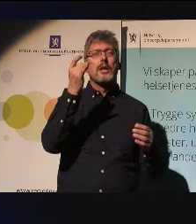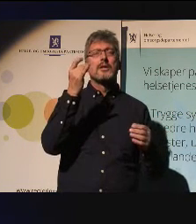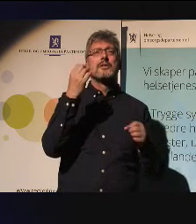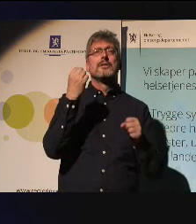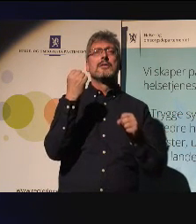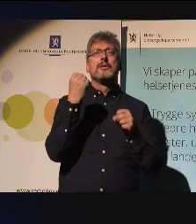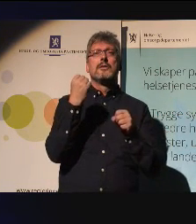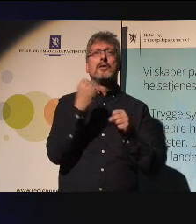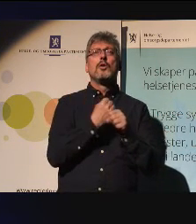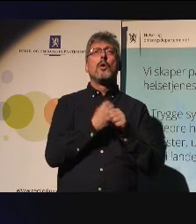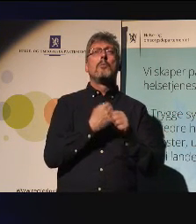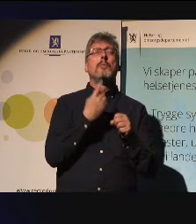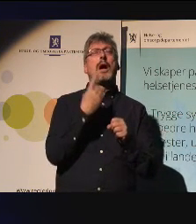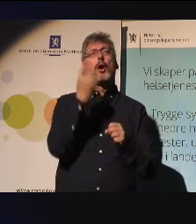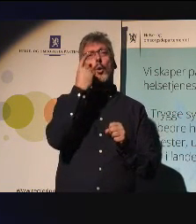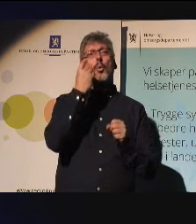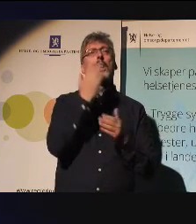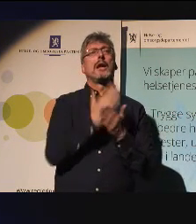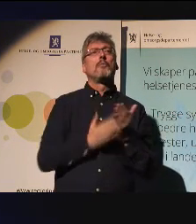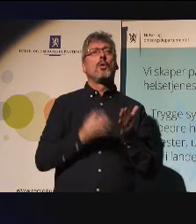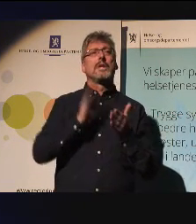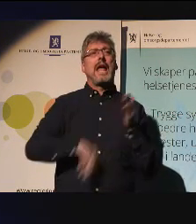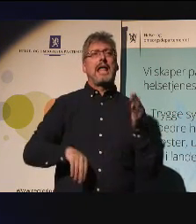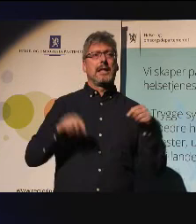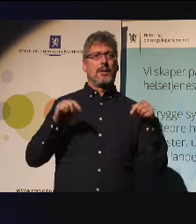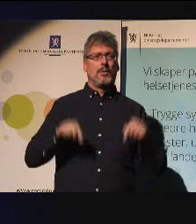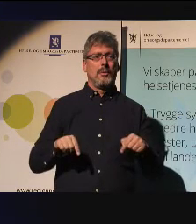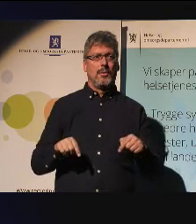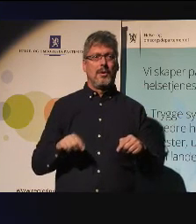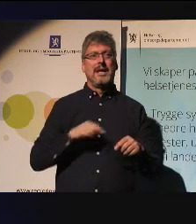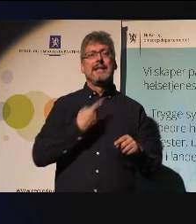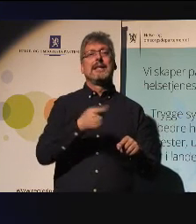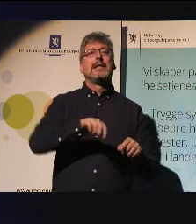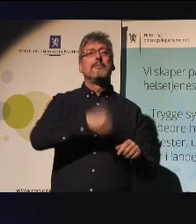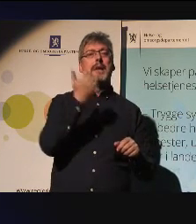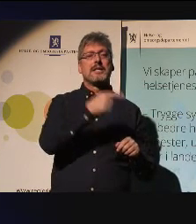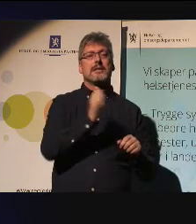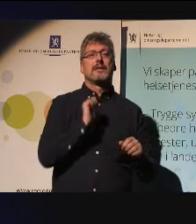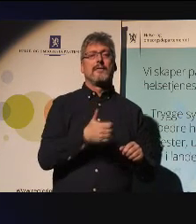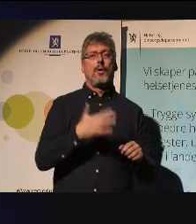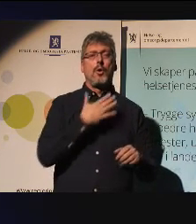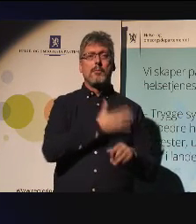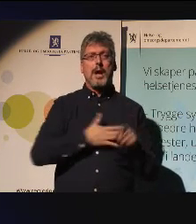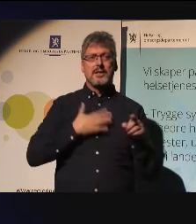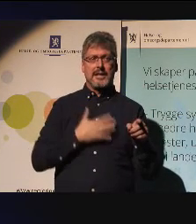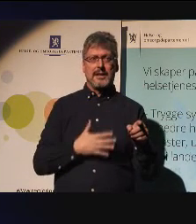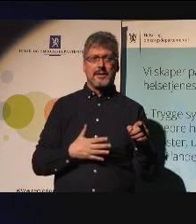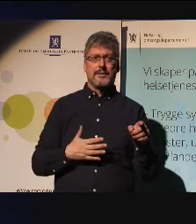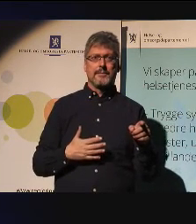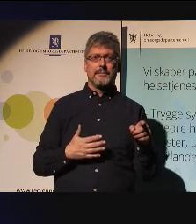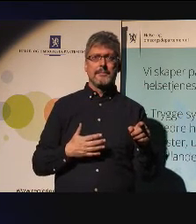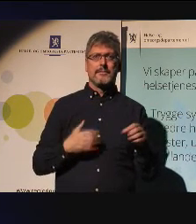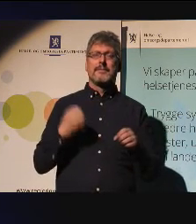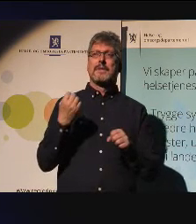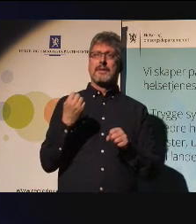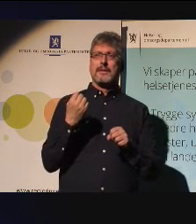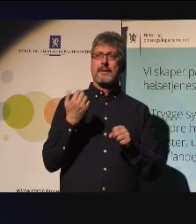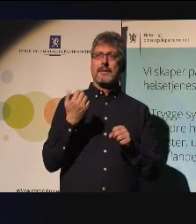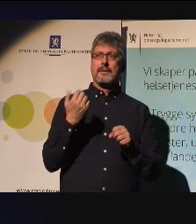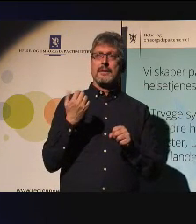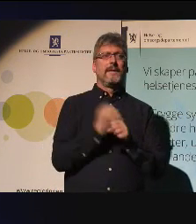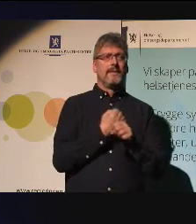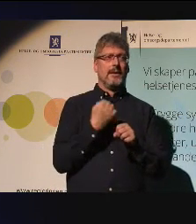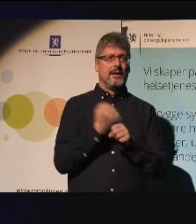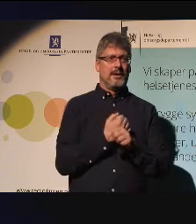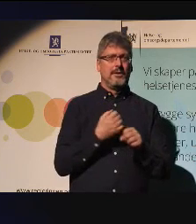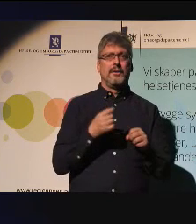på en klokere måte enn i dag. Det beste for pasienten, det er jo det vi gjør for eksempel med